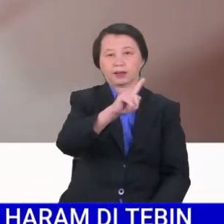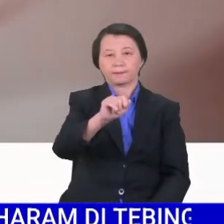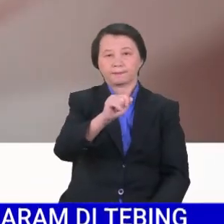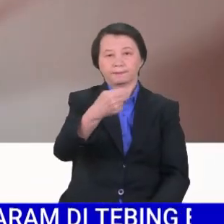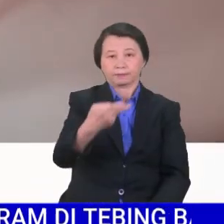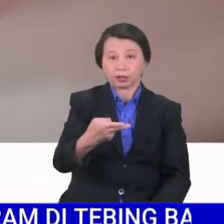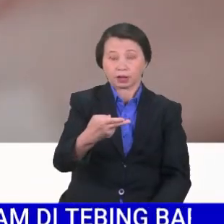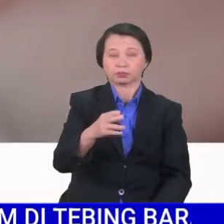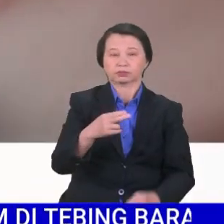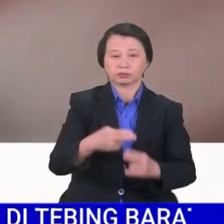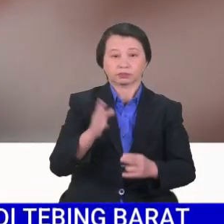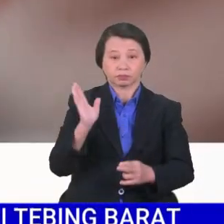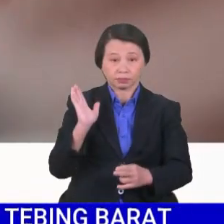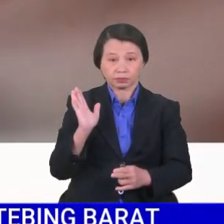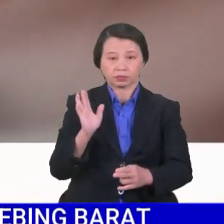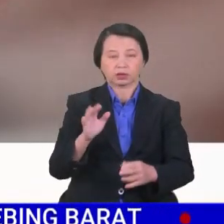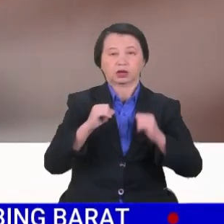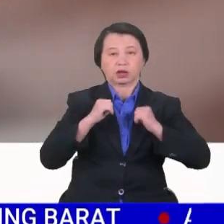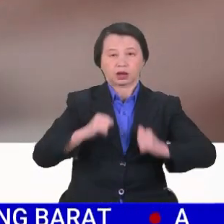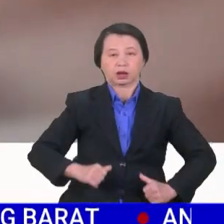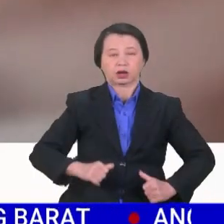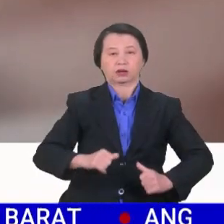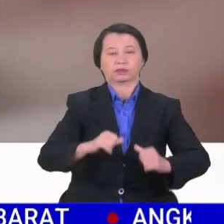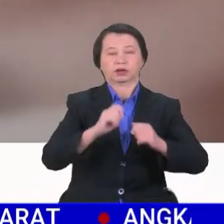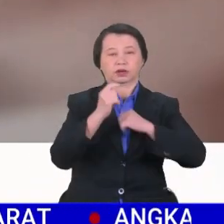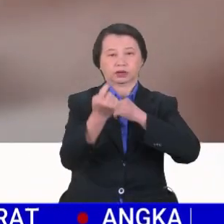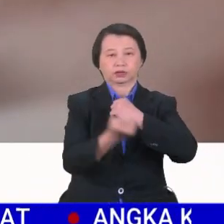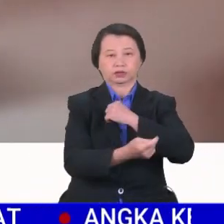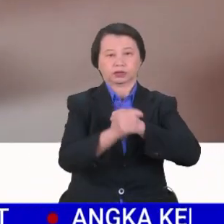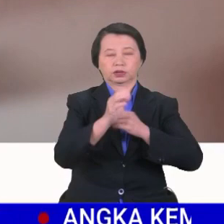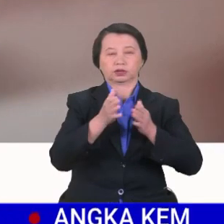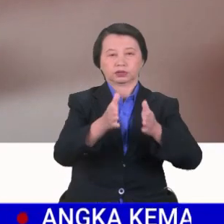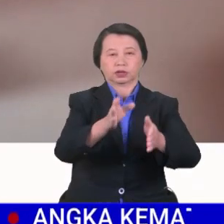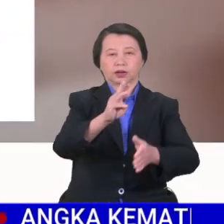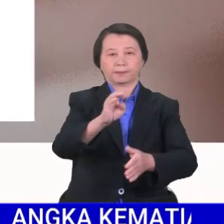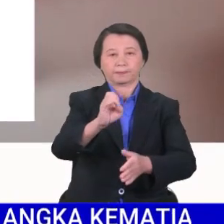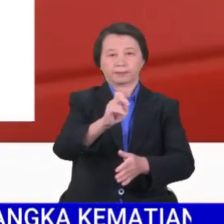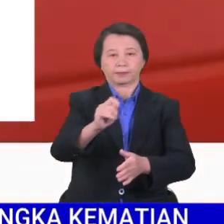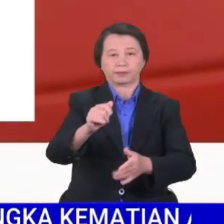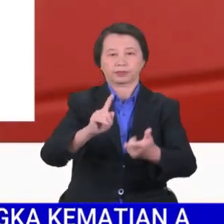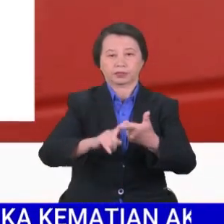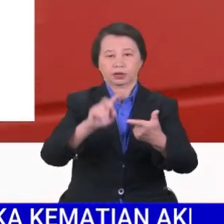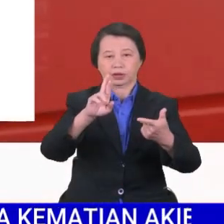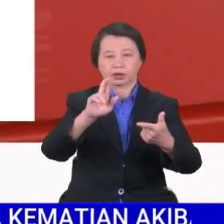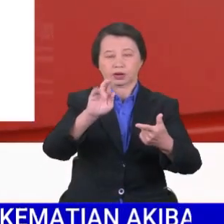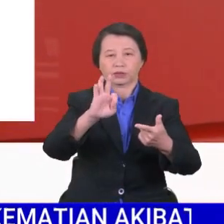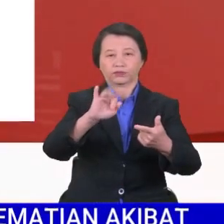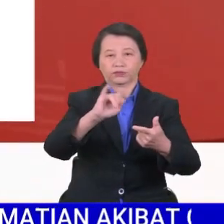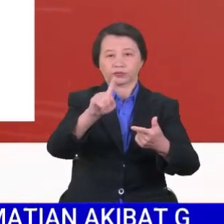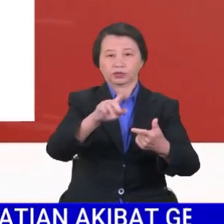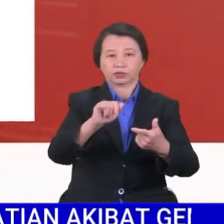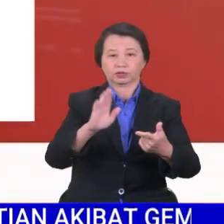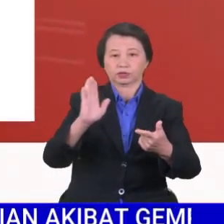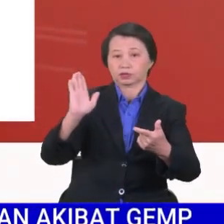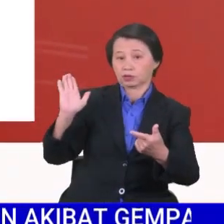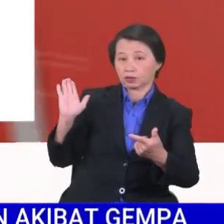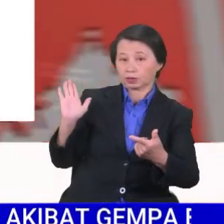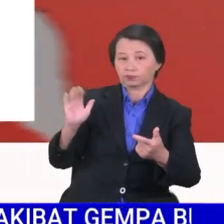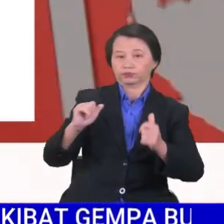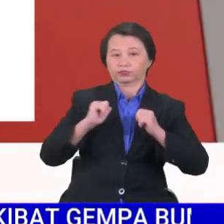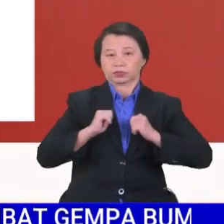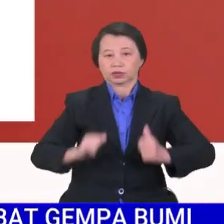atau Hamzah Cina yang beralamat di taman melihat Jalan Matang dan Muhammad rafizi bin Sahari atau rafizi